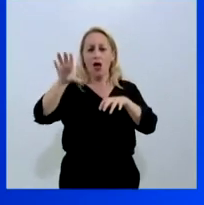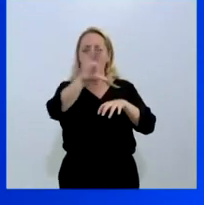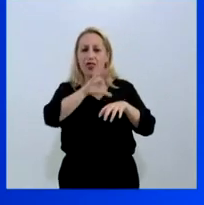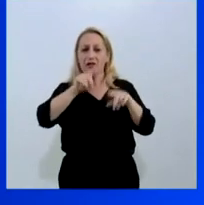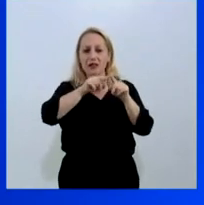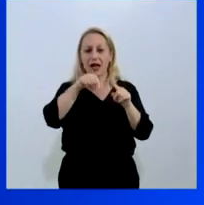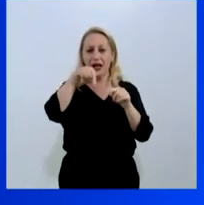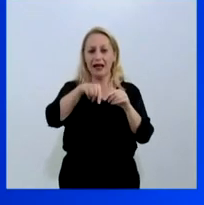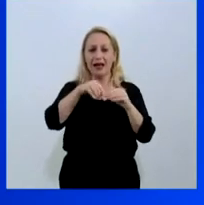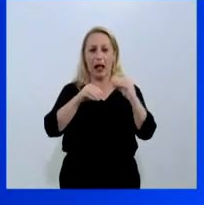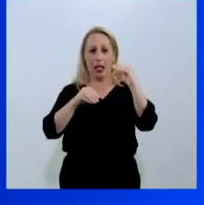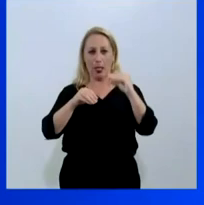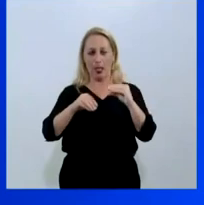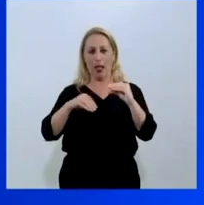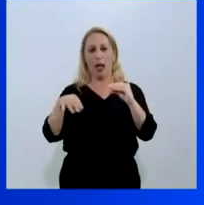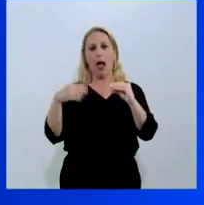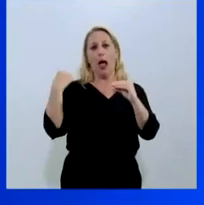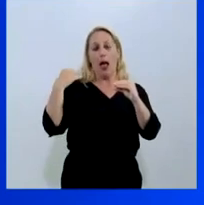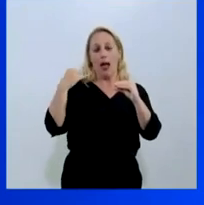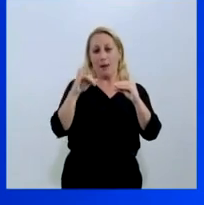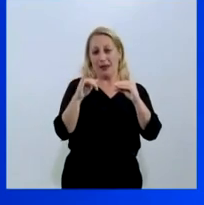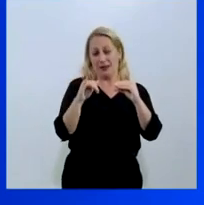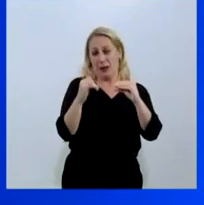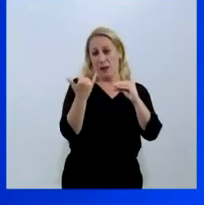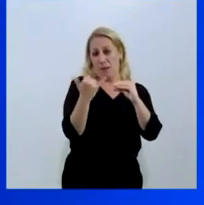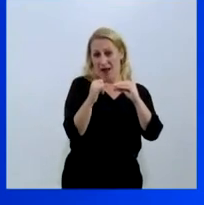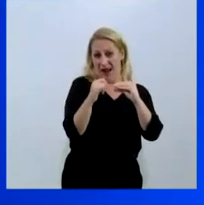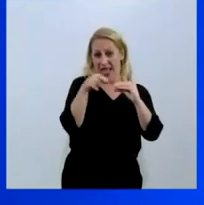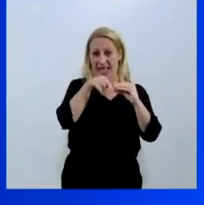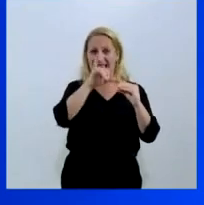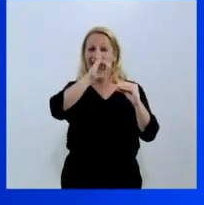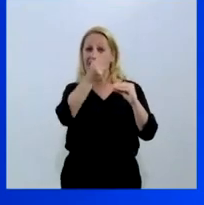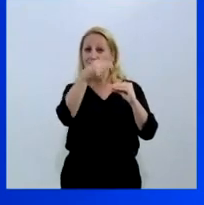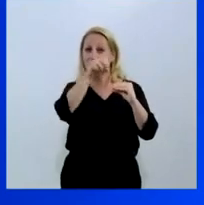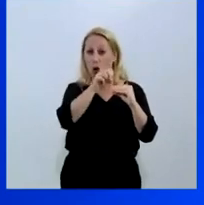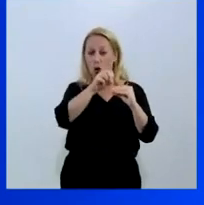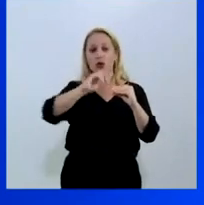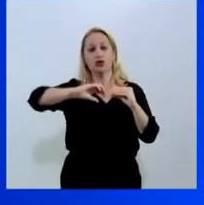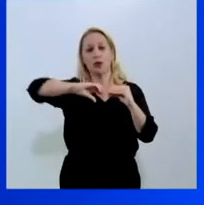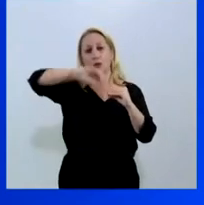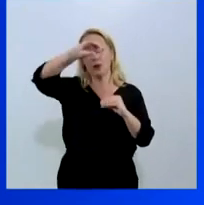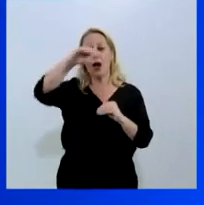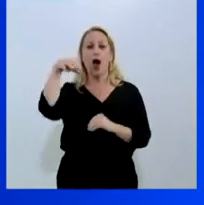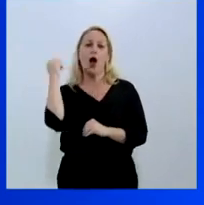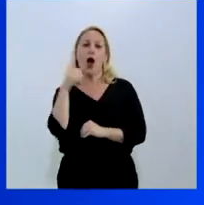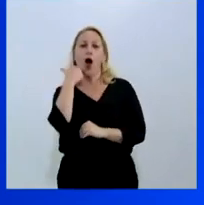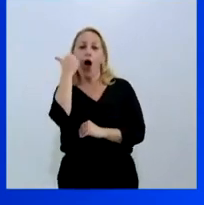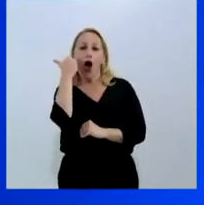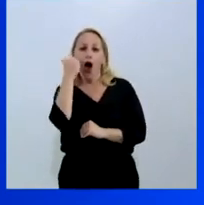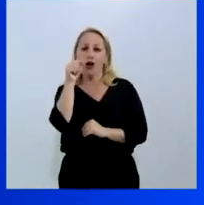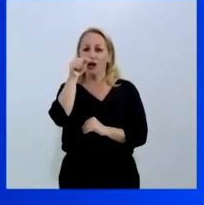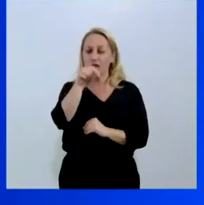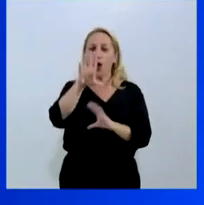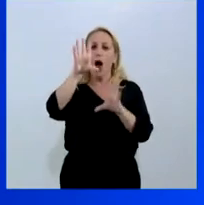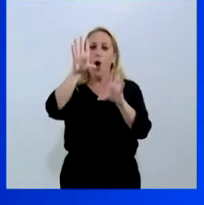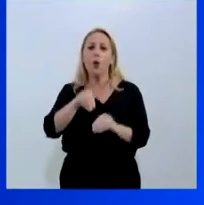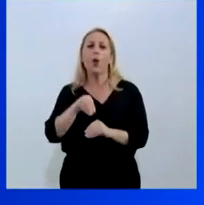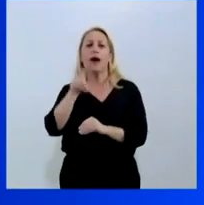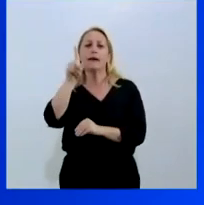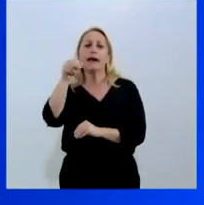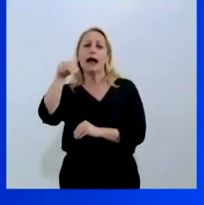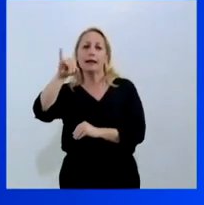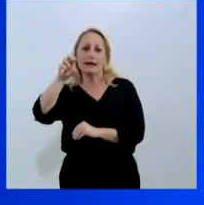σε σχέση με την κακοκαιρία του Ιαννού. Μιλάμε με άλλα λόγια και το γνωρίζουν νομίζω αυτό πολύ καλά οι Θεσσαλοί για ένα καιρικό